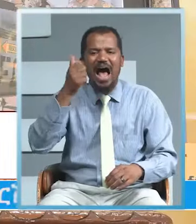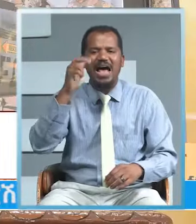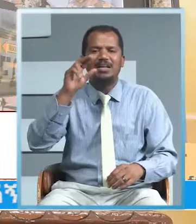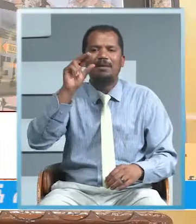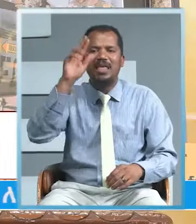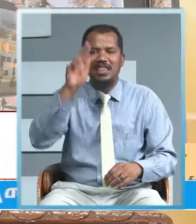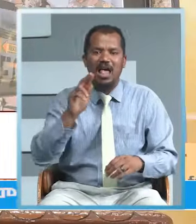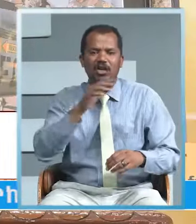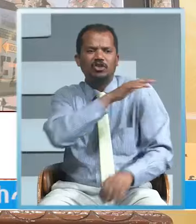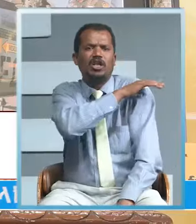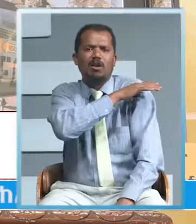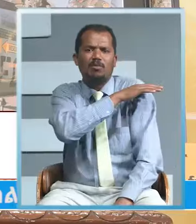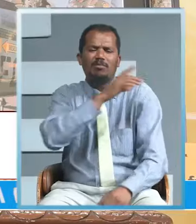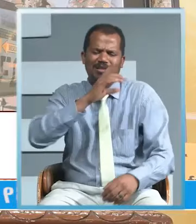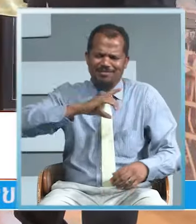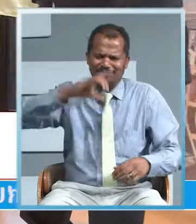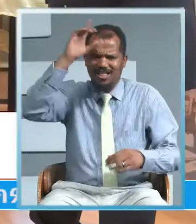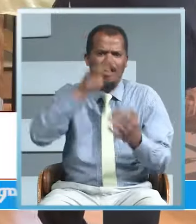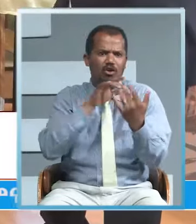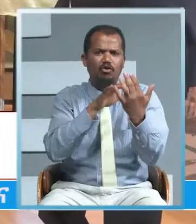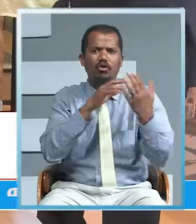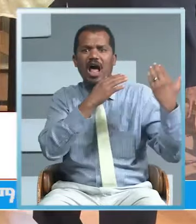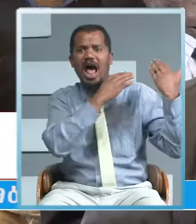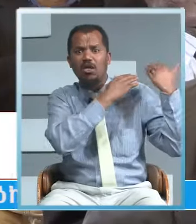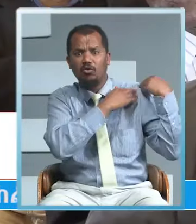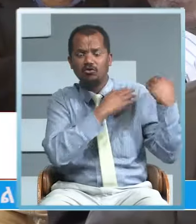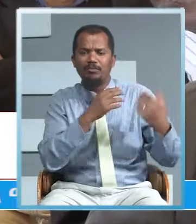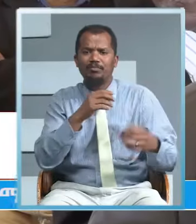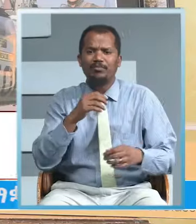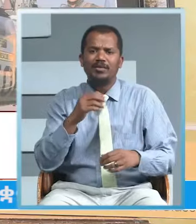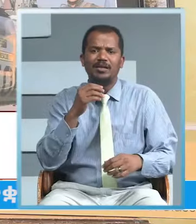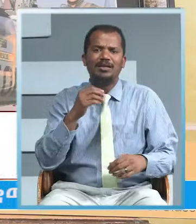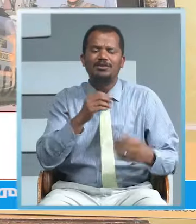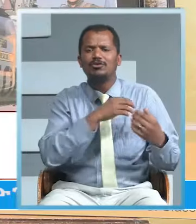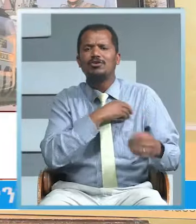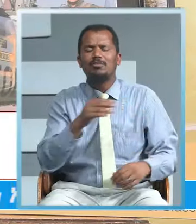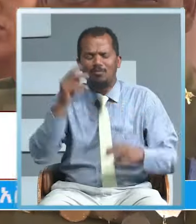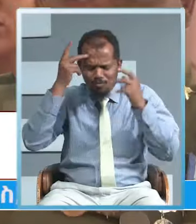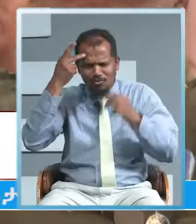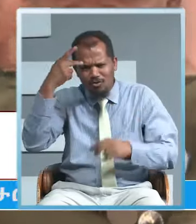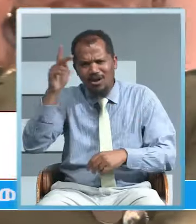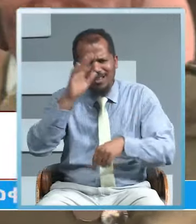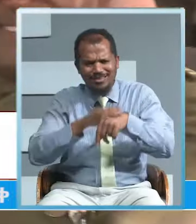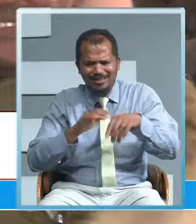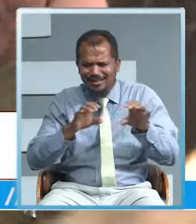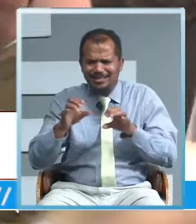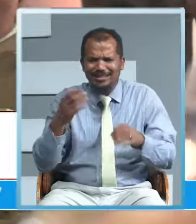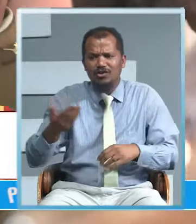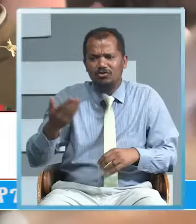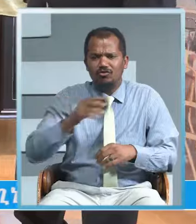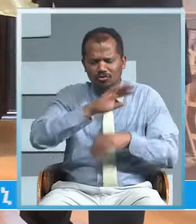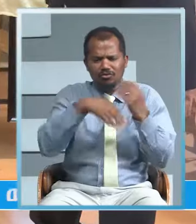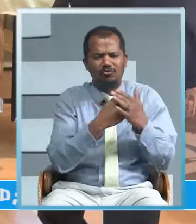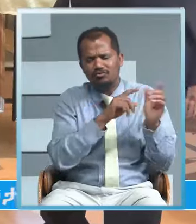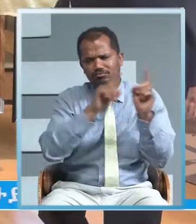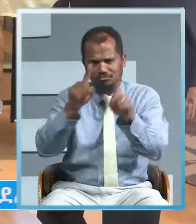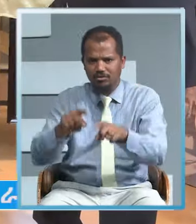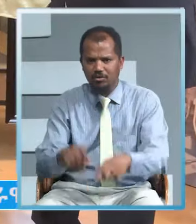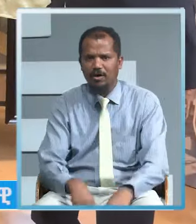አርበኞች ጀነራል መኮንኖች ከፍተኛ የጦር አለቆች የበታች ሹማምንት ምሁራን ጥሪ የተደረገላቸው እንግዶች